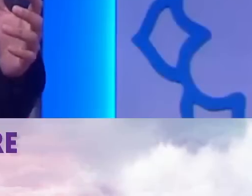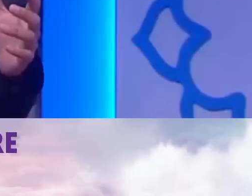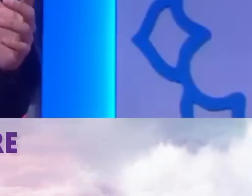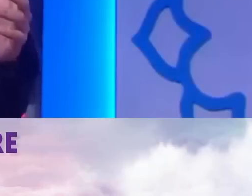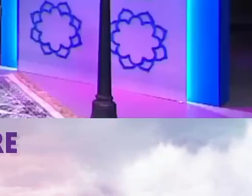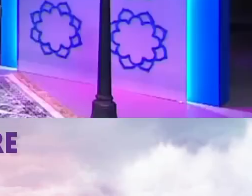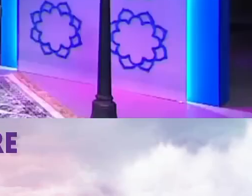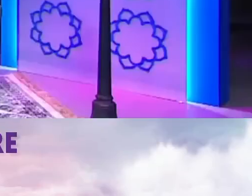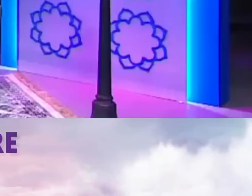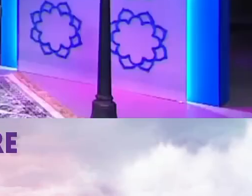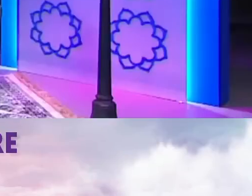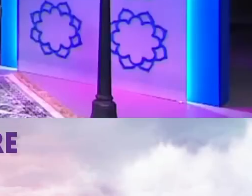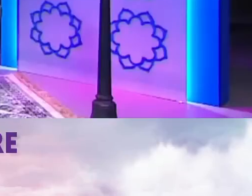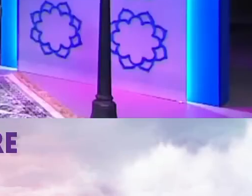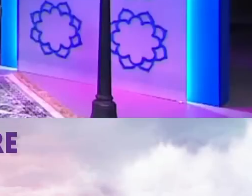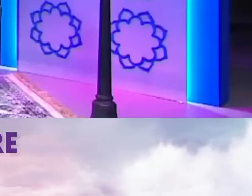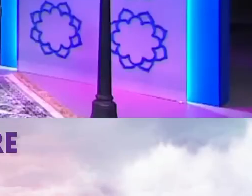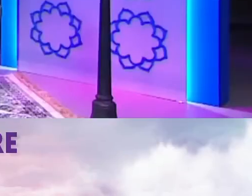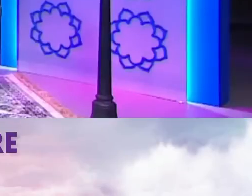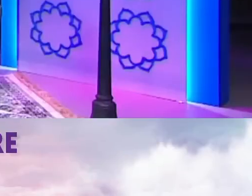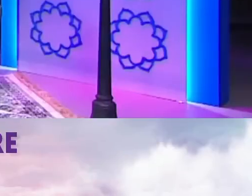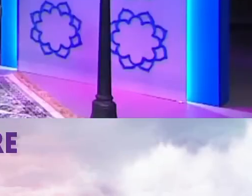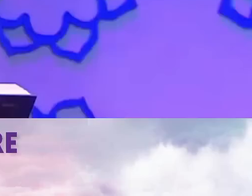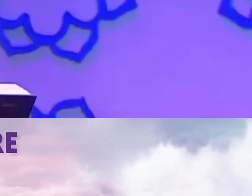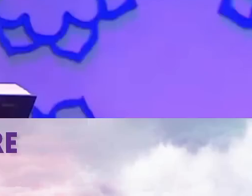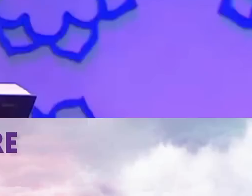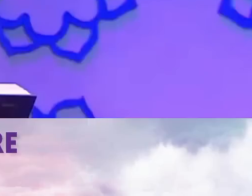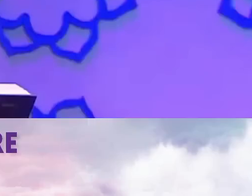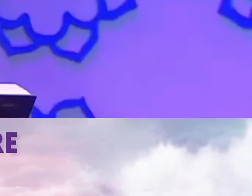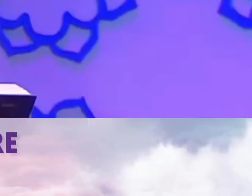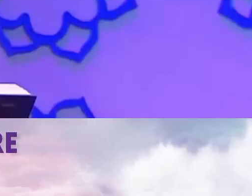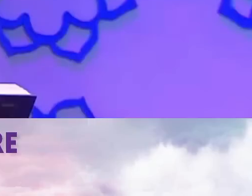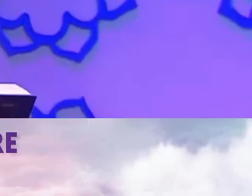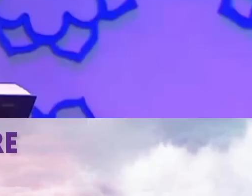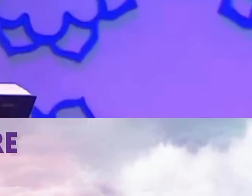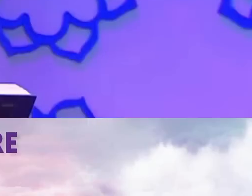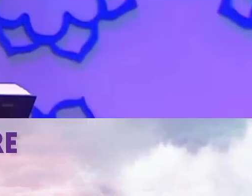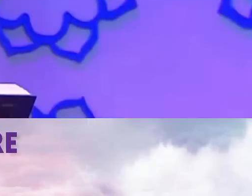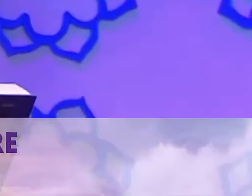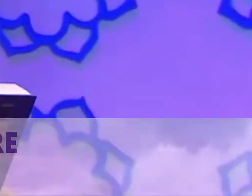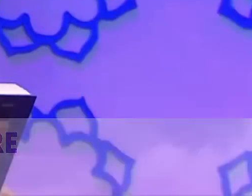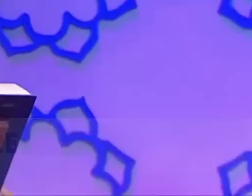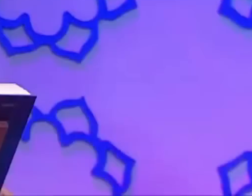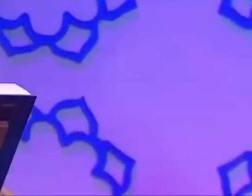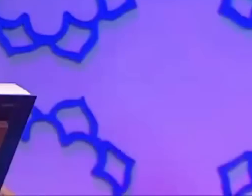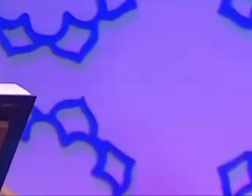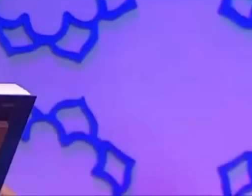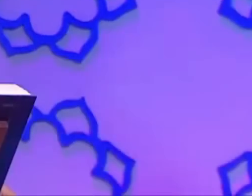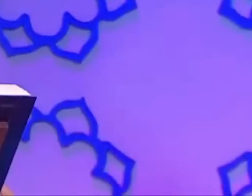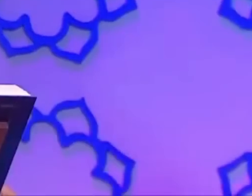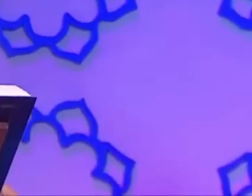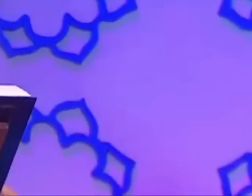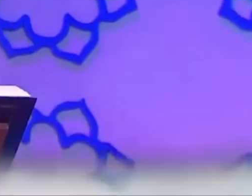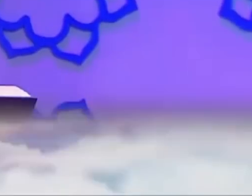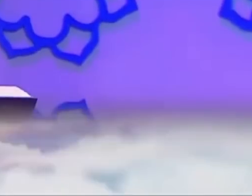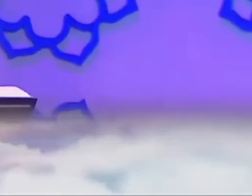Usaini malam ke-8 solat tarawih dapat pahala Allah. Nabi Ibrahim terus. Yang menariknya doktor, saya pernah ada buku ni. Masya-Allah. Ya, saya pernah ada buku